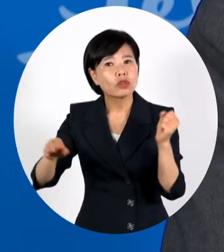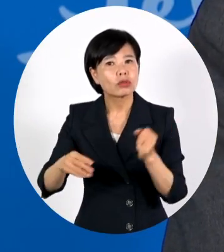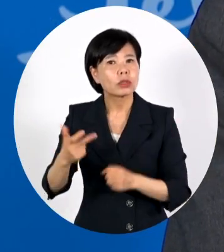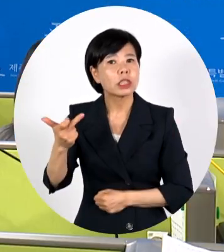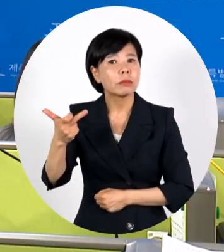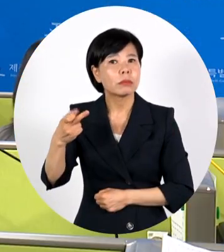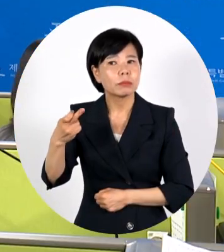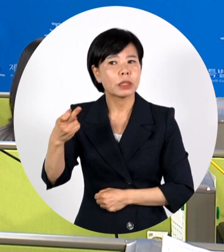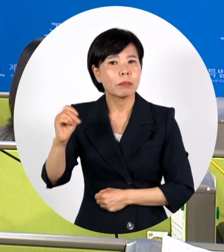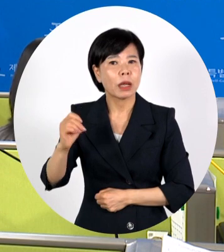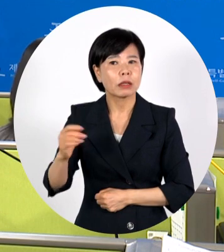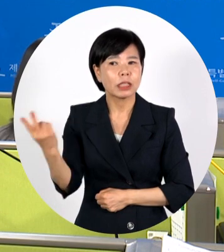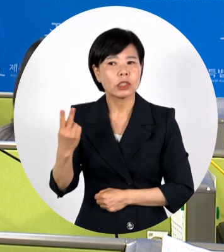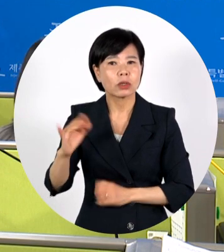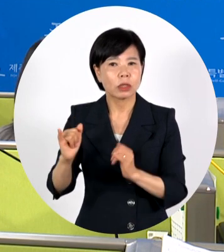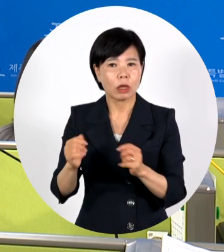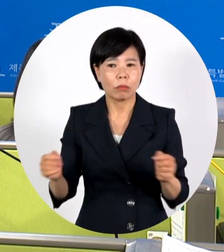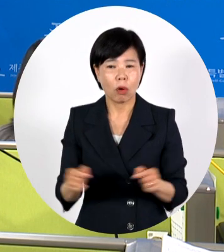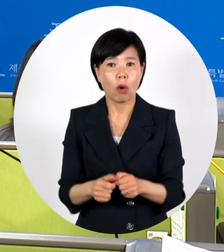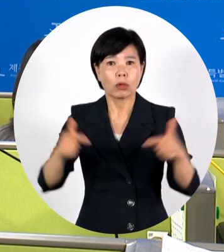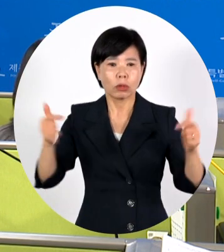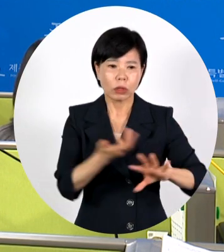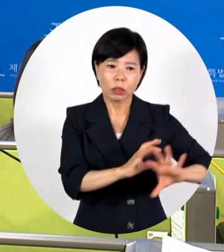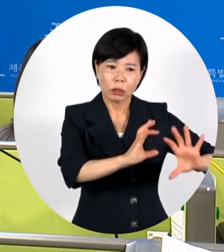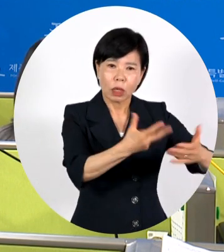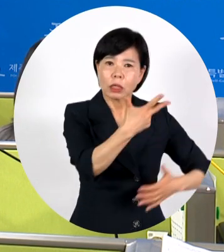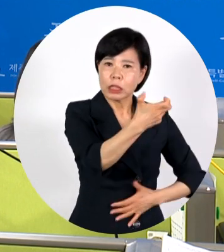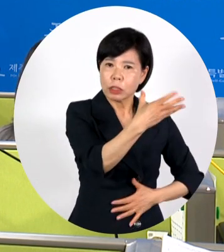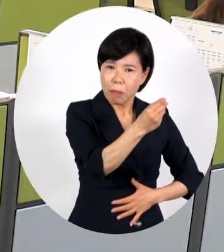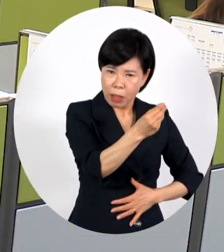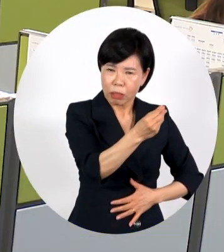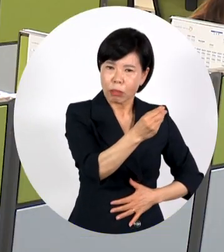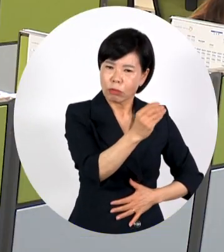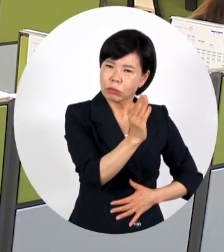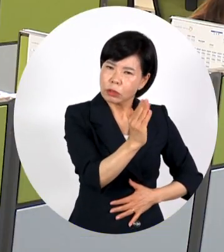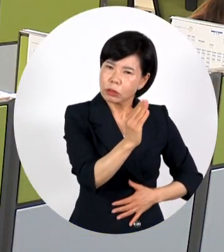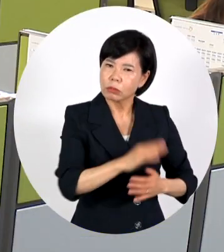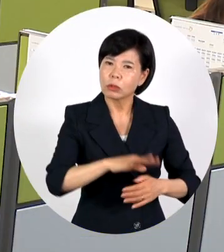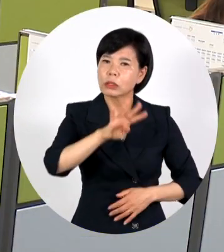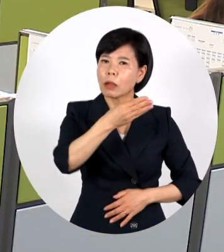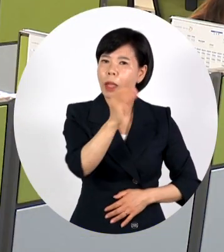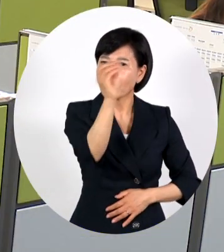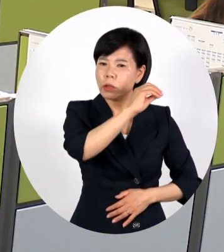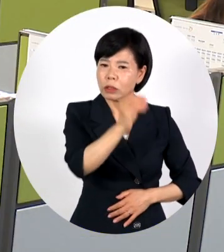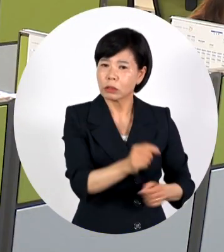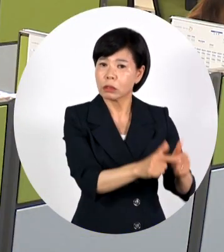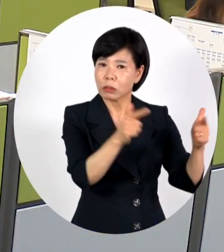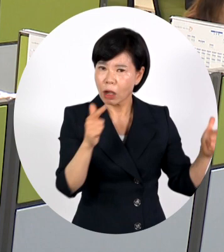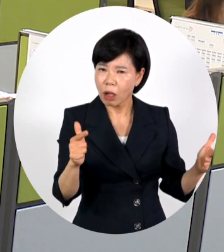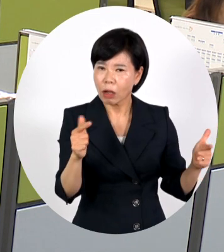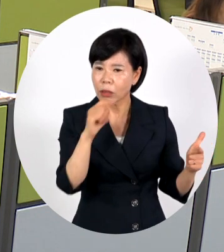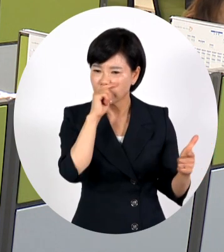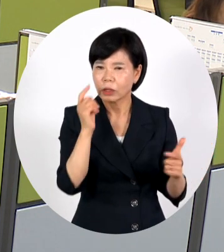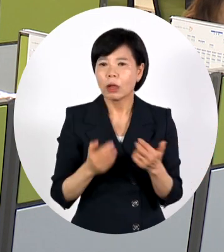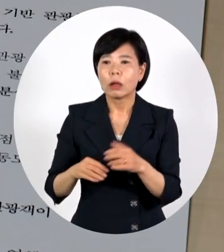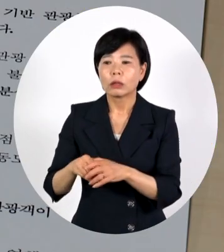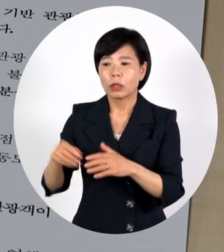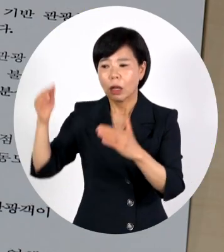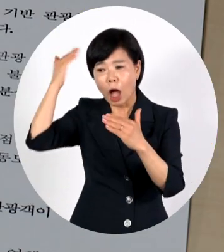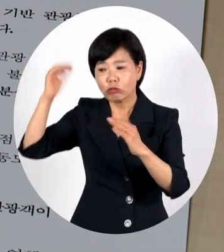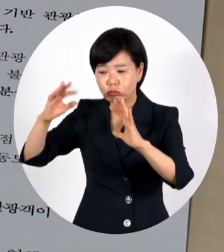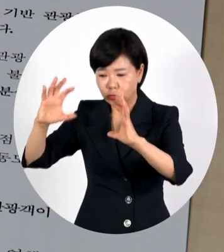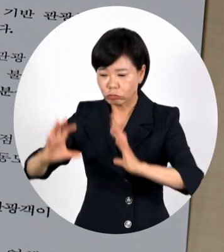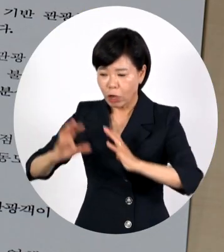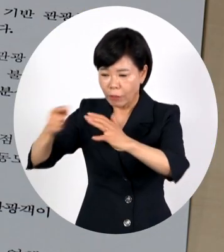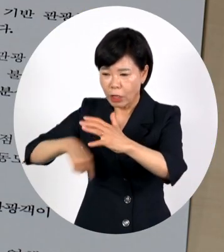기간보다 12만 2천 명 증가했는데요. 외국인이 70만여 명으로 400% 이상 증가했지만